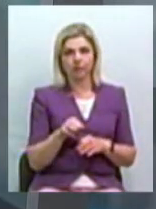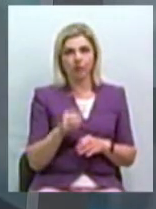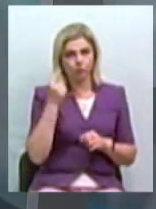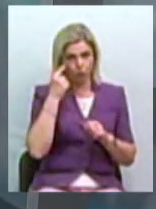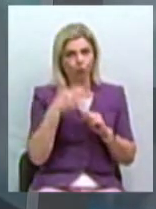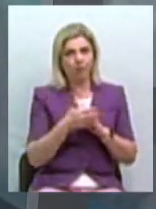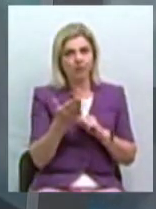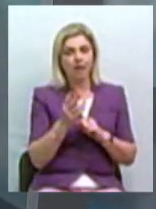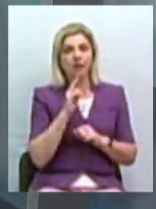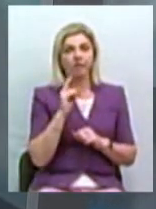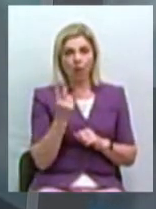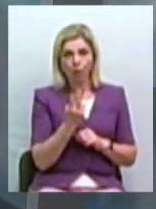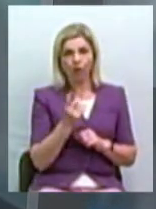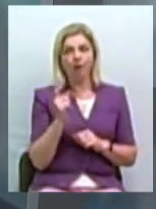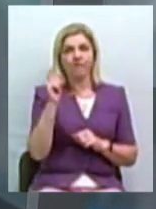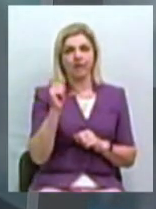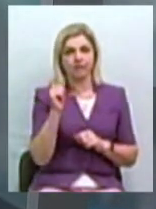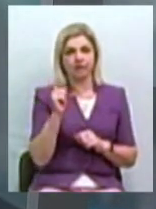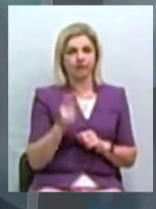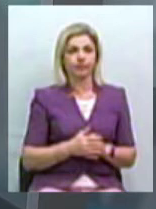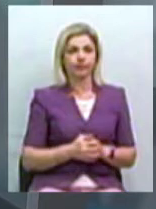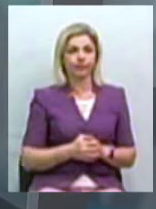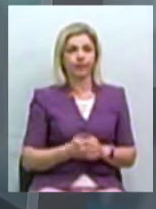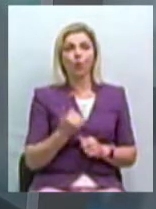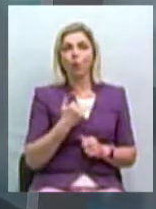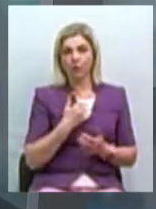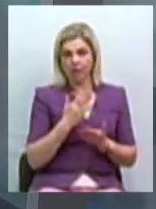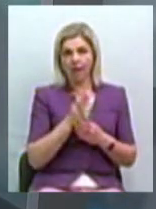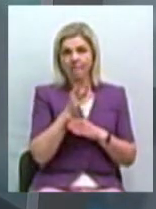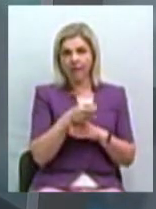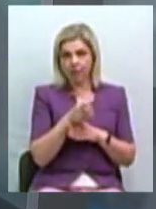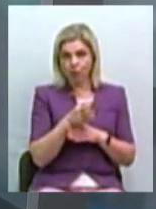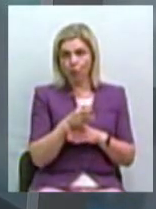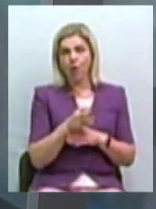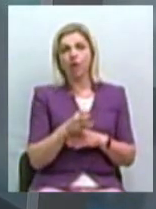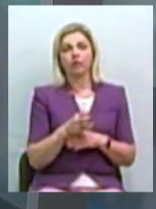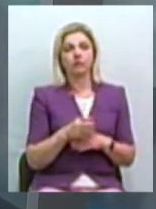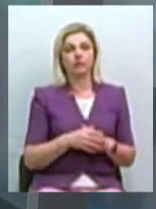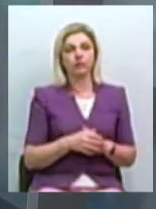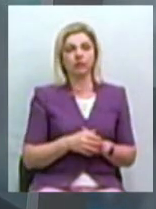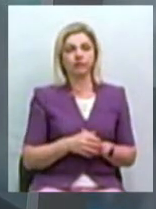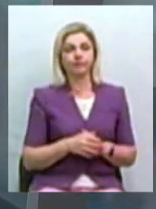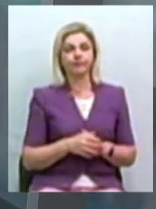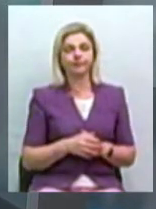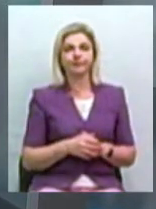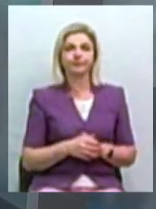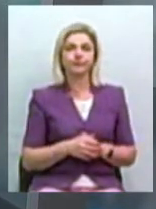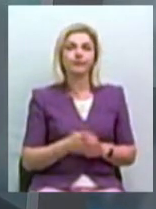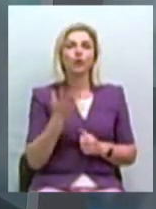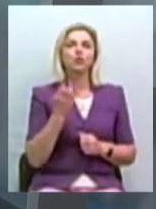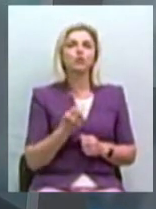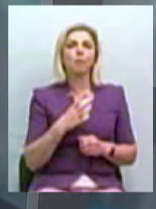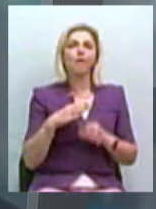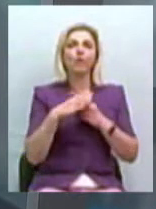зрозумійте, два роки він висить у воздухі. До речі, у нас є відеоматеріал, який знімали ще